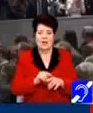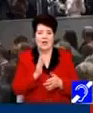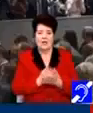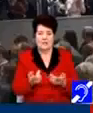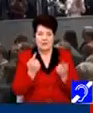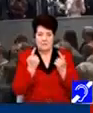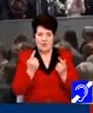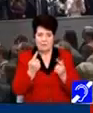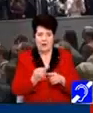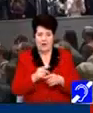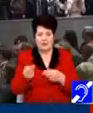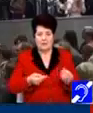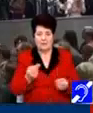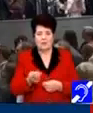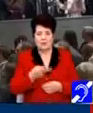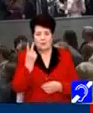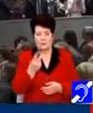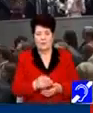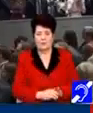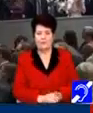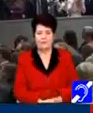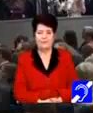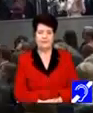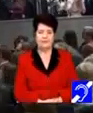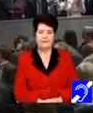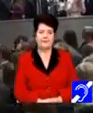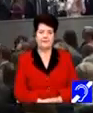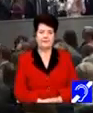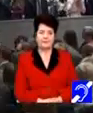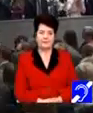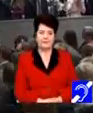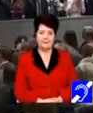mai mare tablou semnat Amedeo Modigliani.